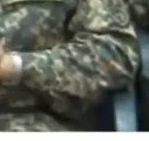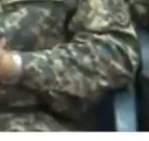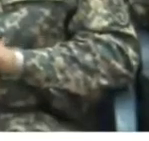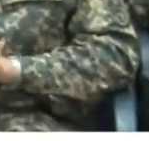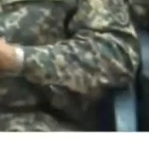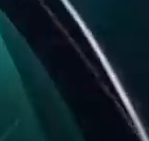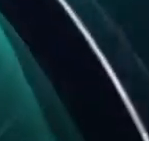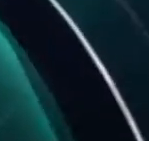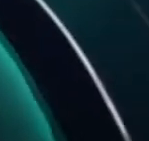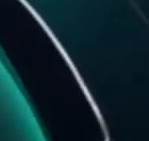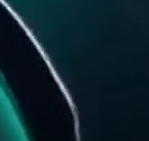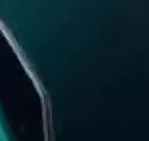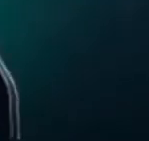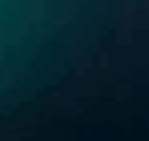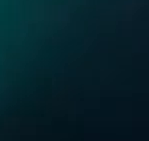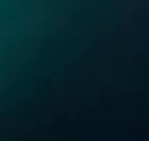ақындар мүшайрасы өтті.